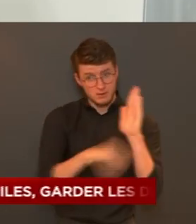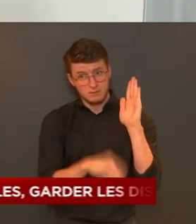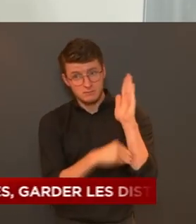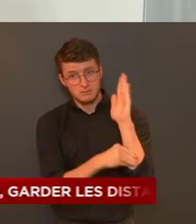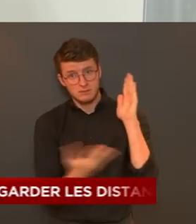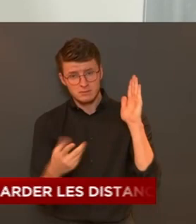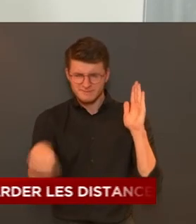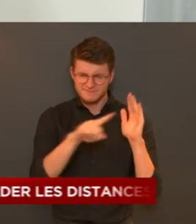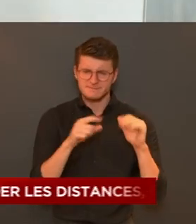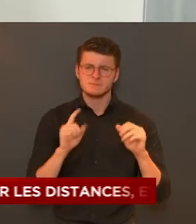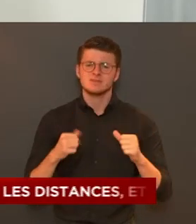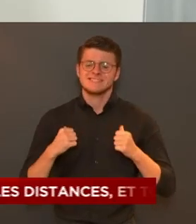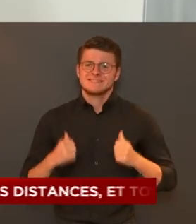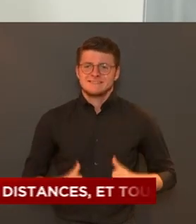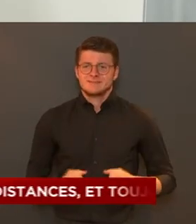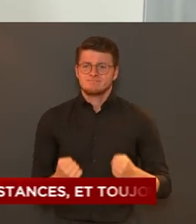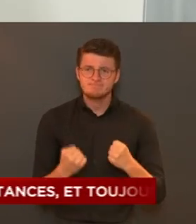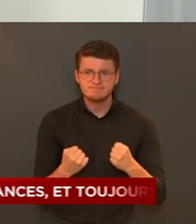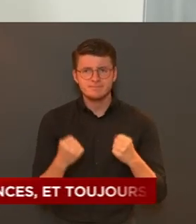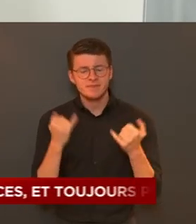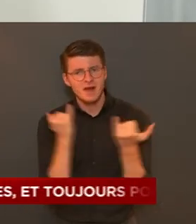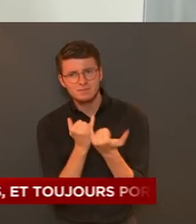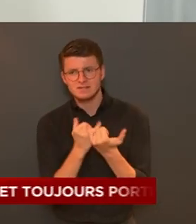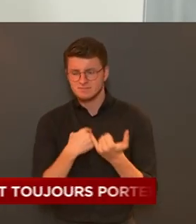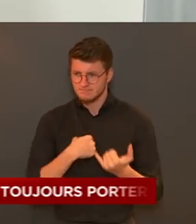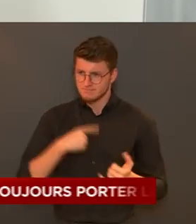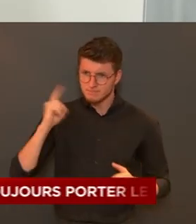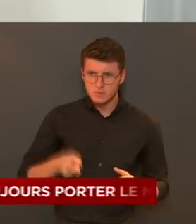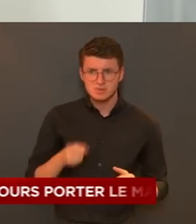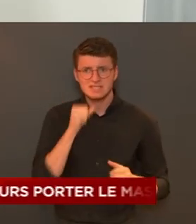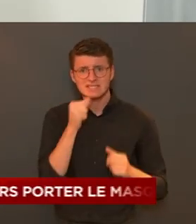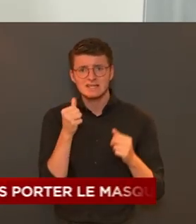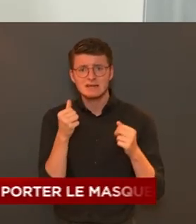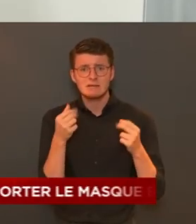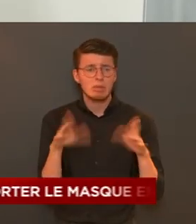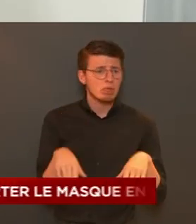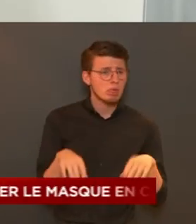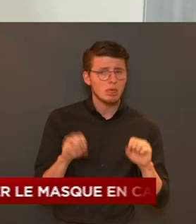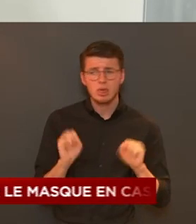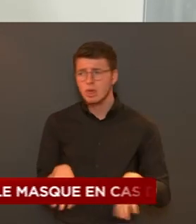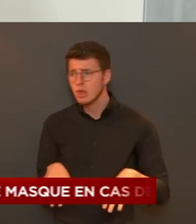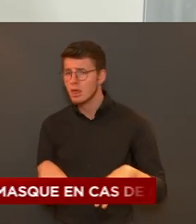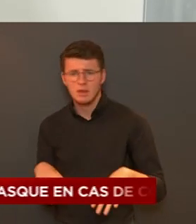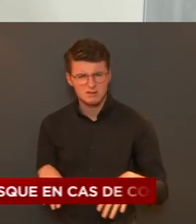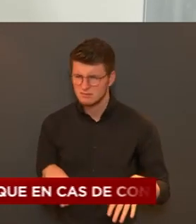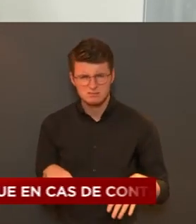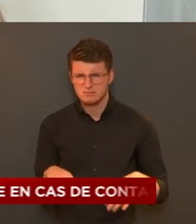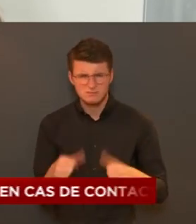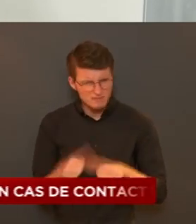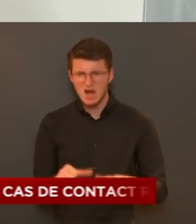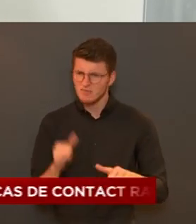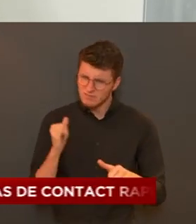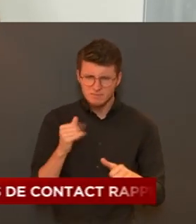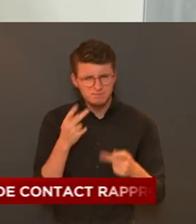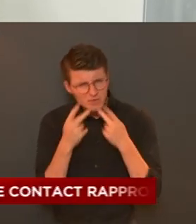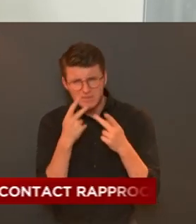en nous la force de nous adapter à cette situation. Non pas pour subir une situation, mais pour trouver une